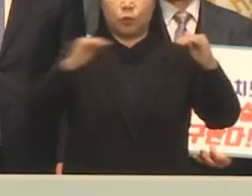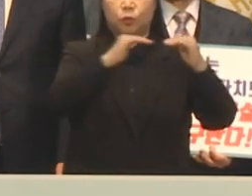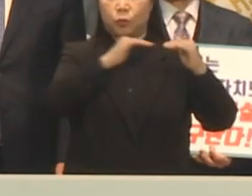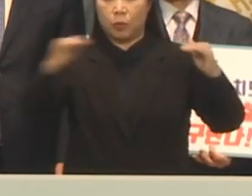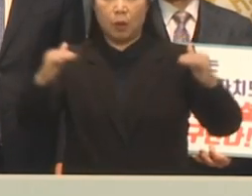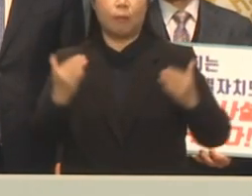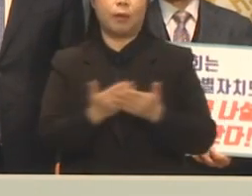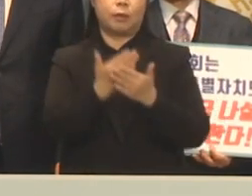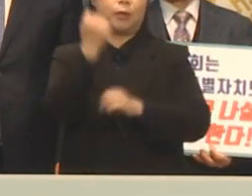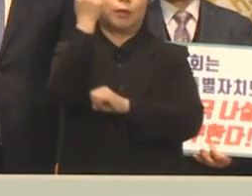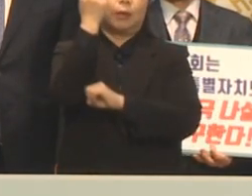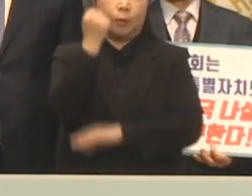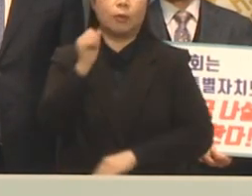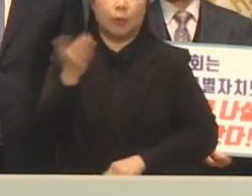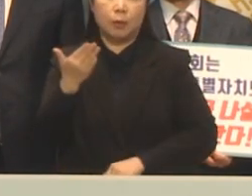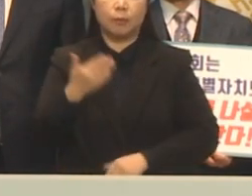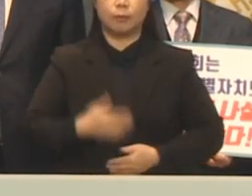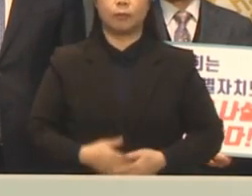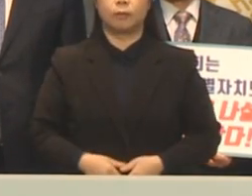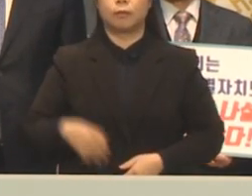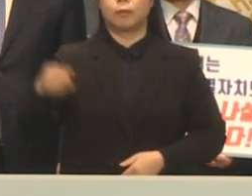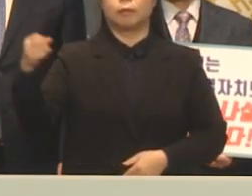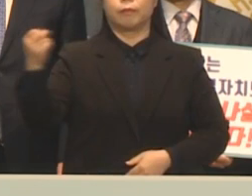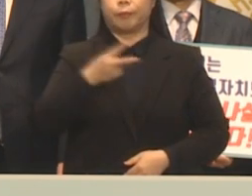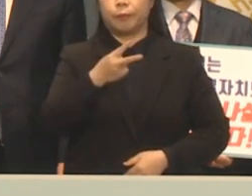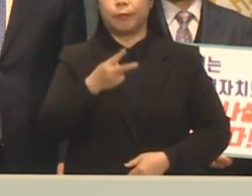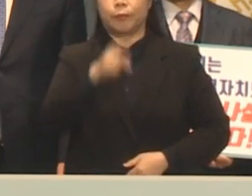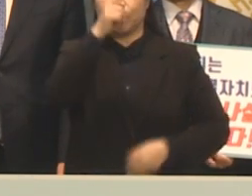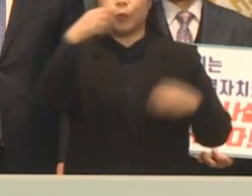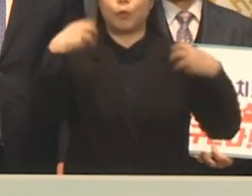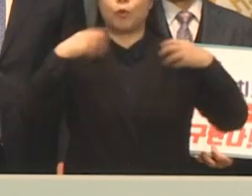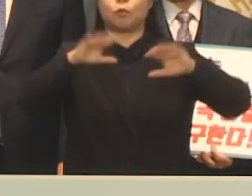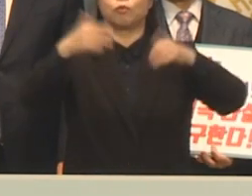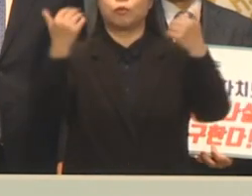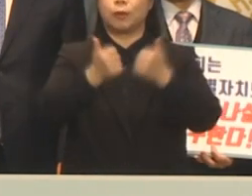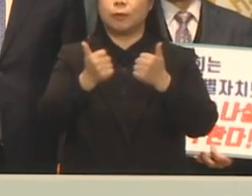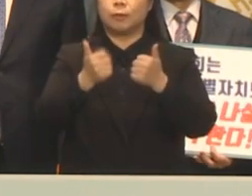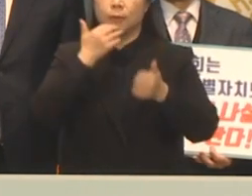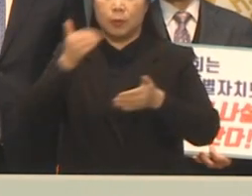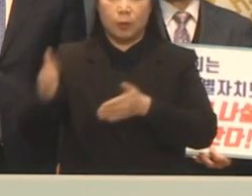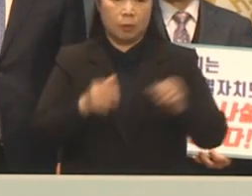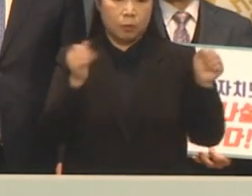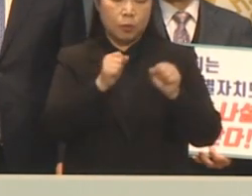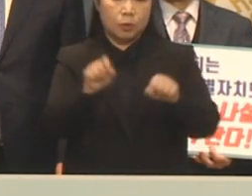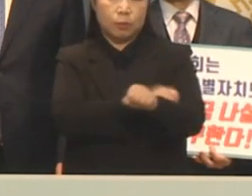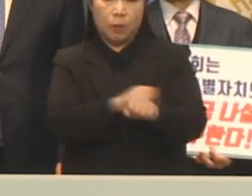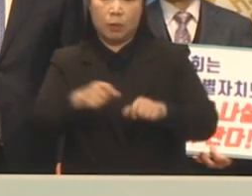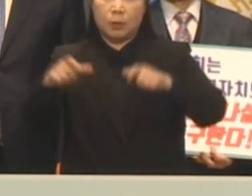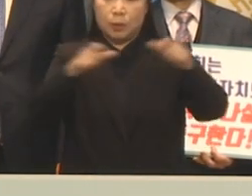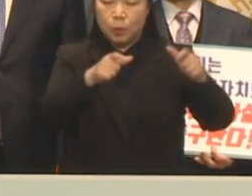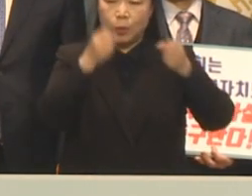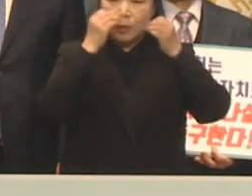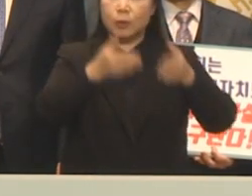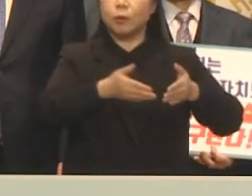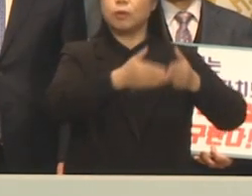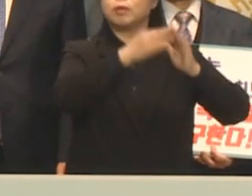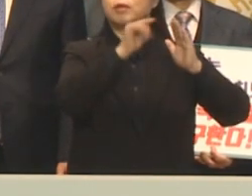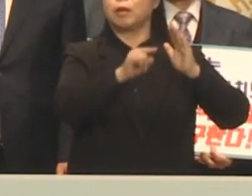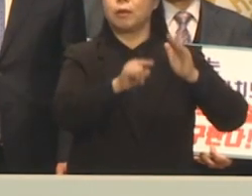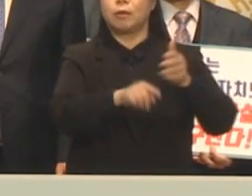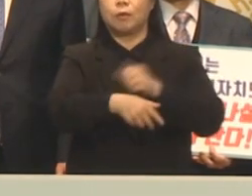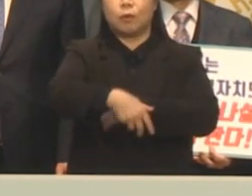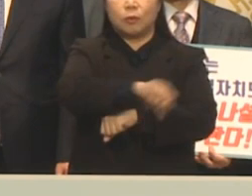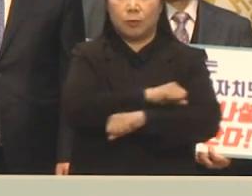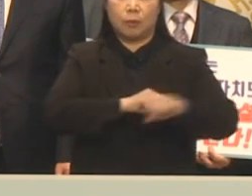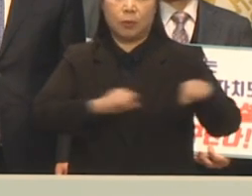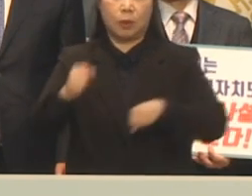발전의 초석임을 선언한다. 하나, 정부와 국회는 경기 북부 특별자치도 설치에